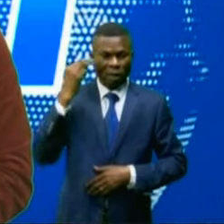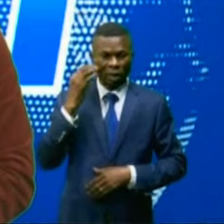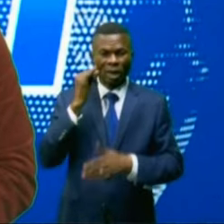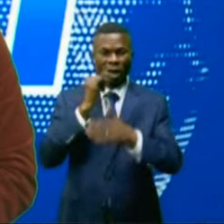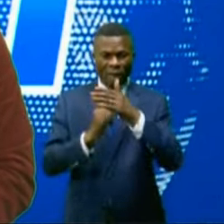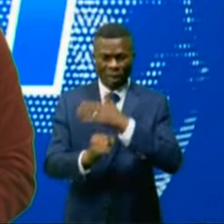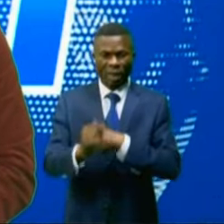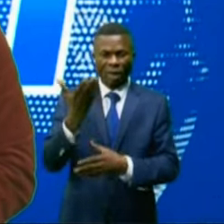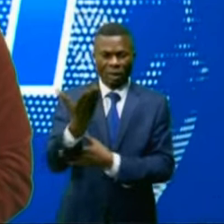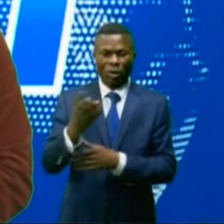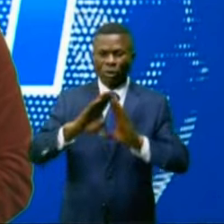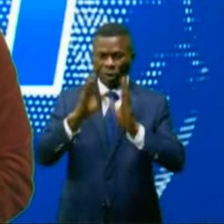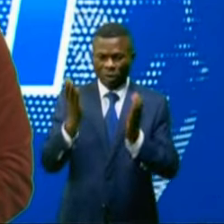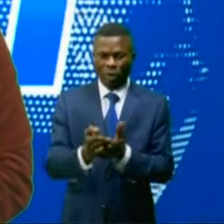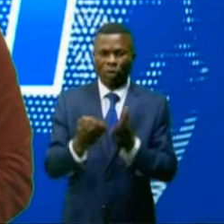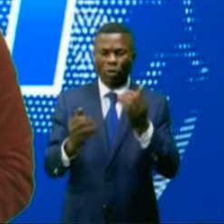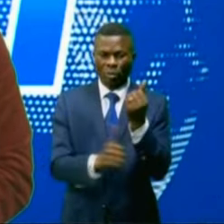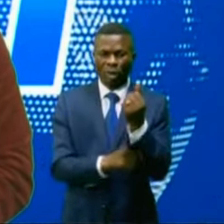a appelé